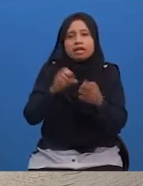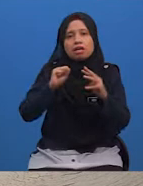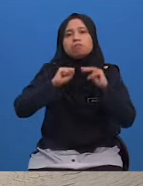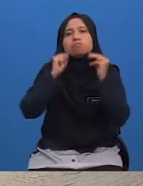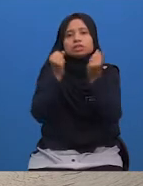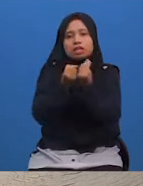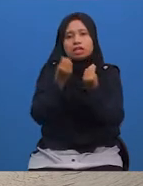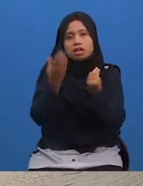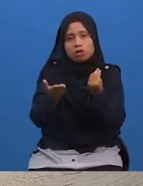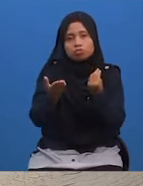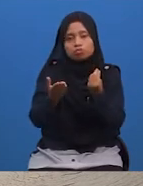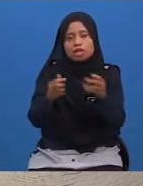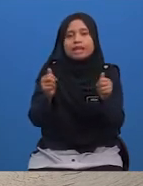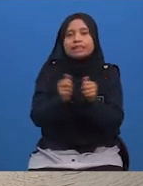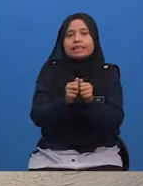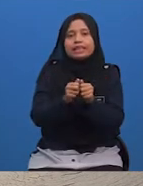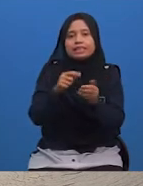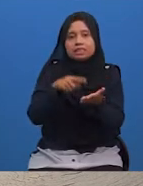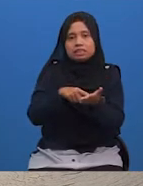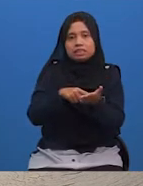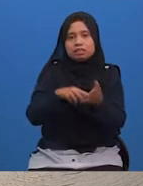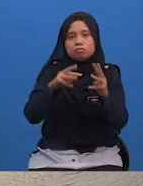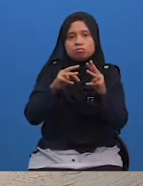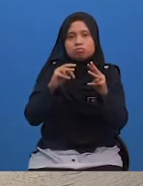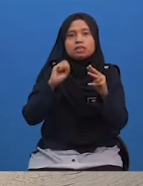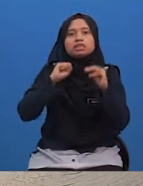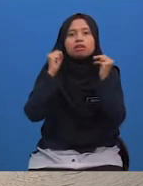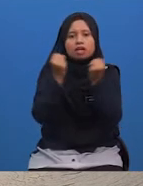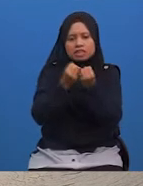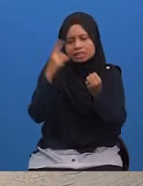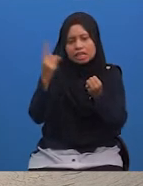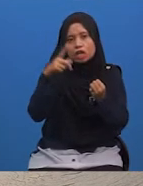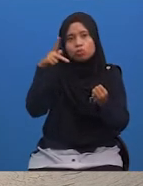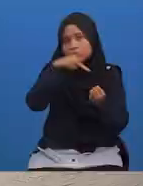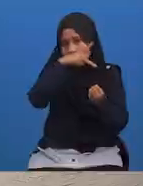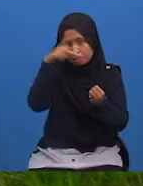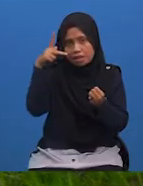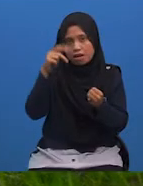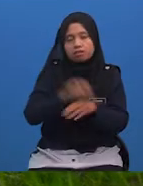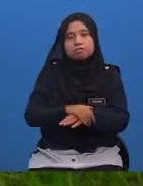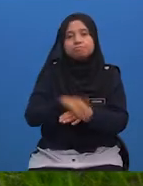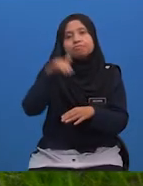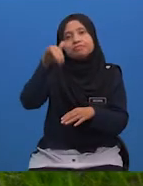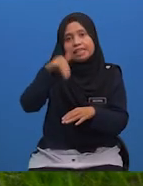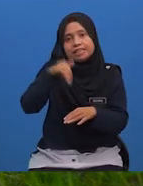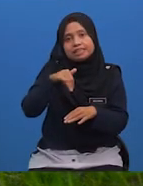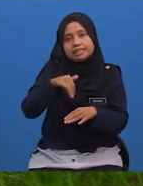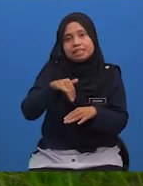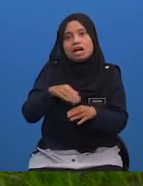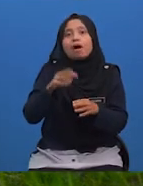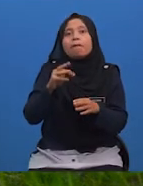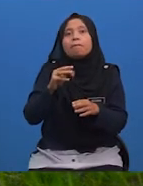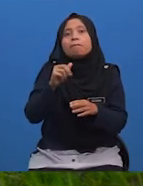kamu. Dengan ini, maruah masyarakat sentiasa terpelihara. Ya,